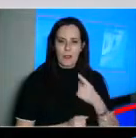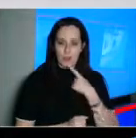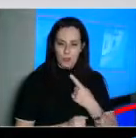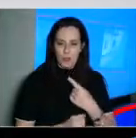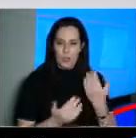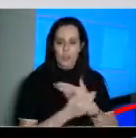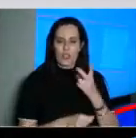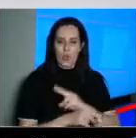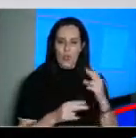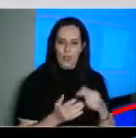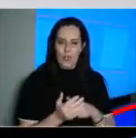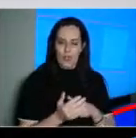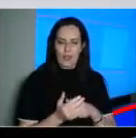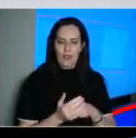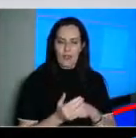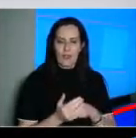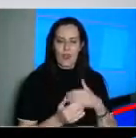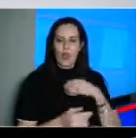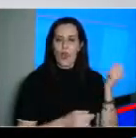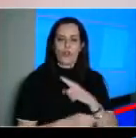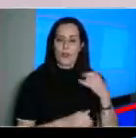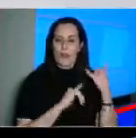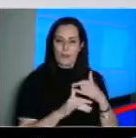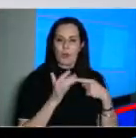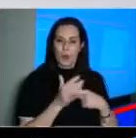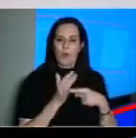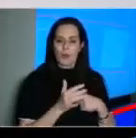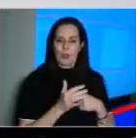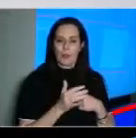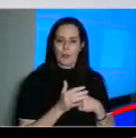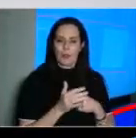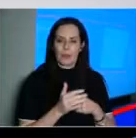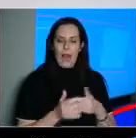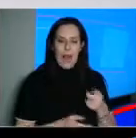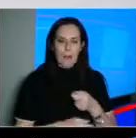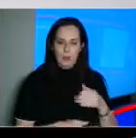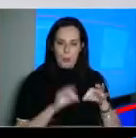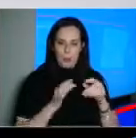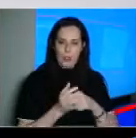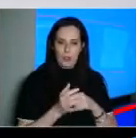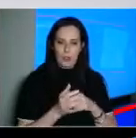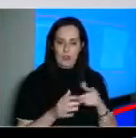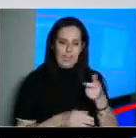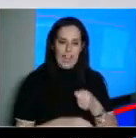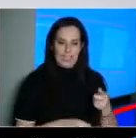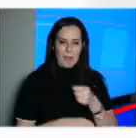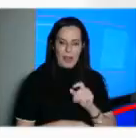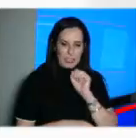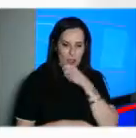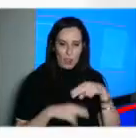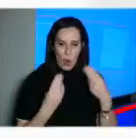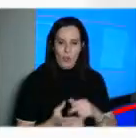פייק ניוז קלאסי, אנחנו כל שבוע מביאים דוגמאות למסרונים, הרי הבחירות זה דחייתו של ה-SMS הישן,